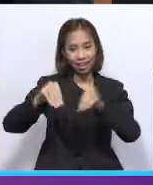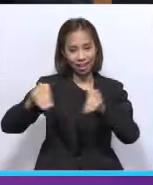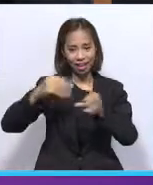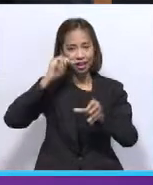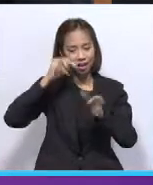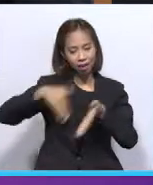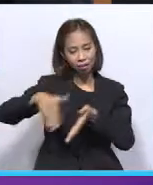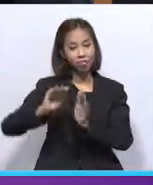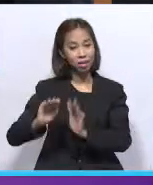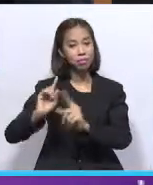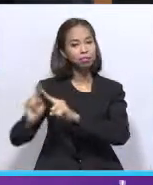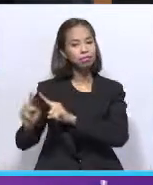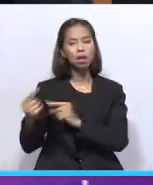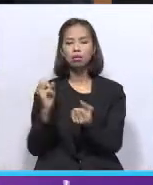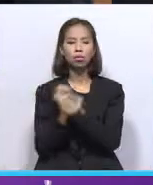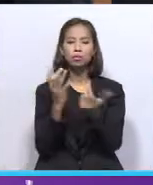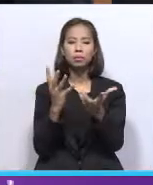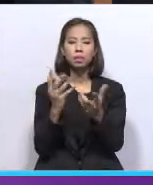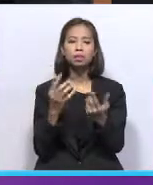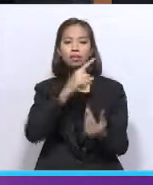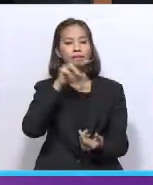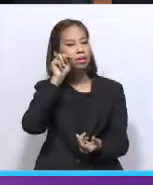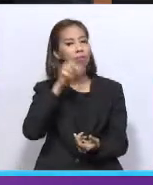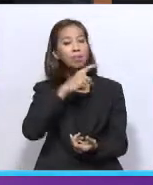ที่แล้วมากแล้วก็โดยเฉพาะในลุ่มน้ำเจ้าพ